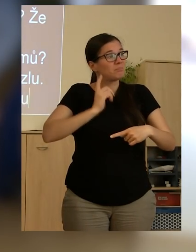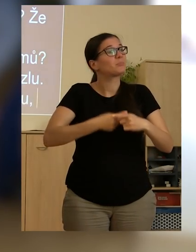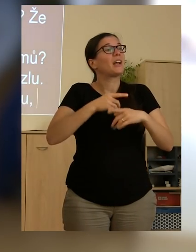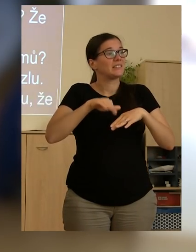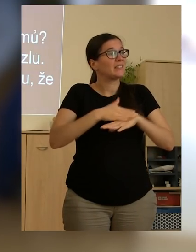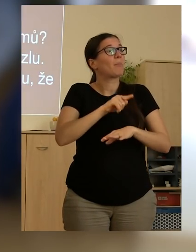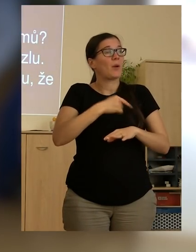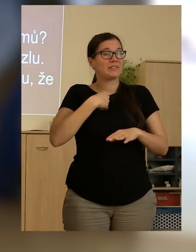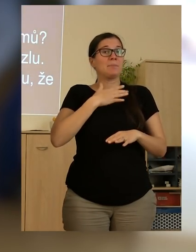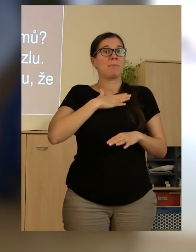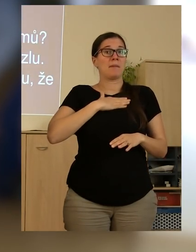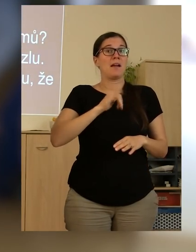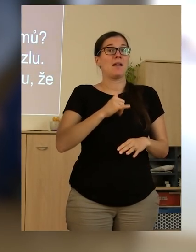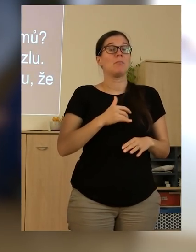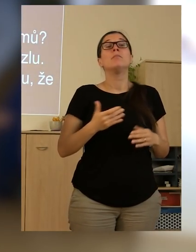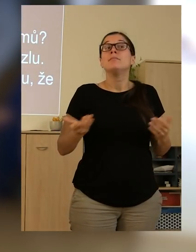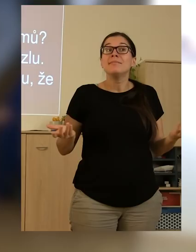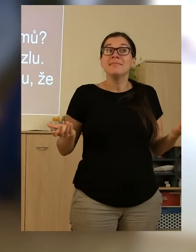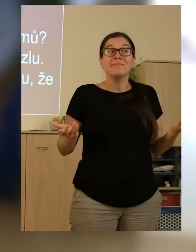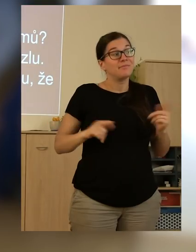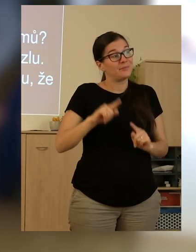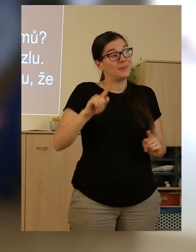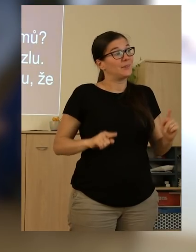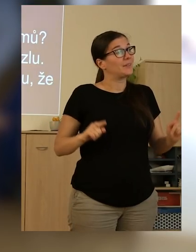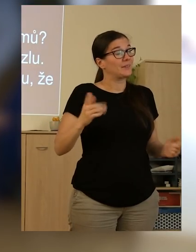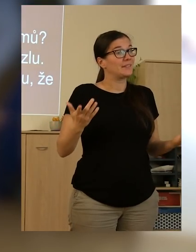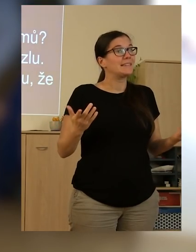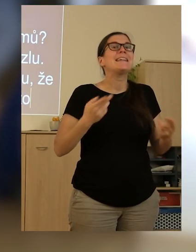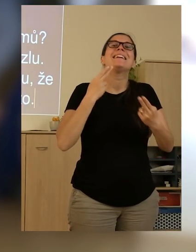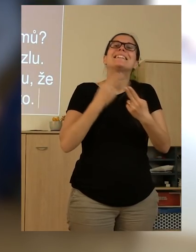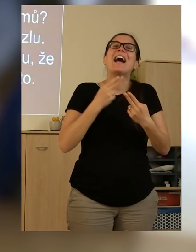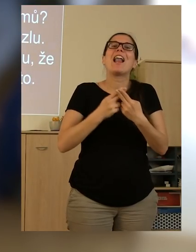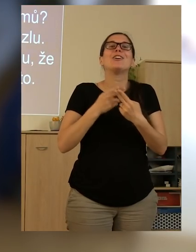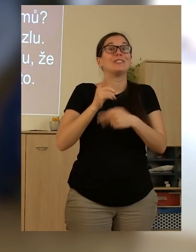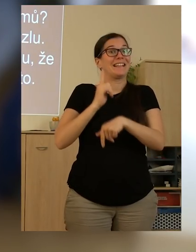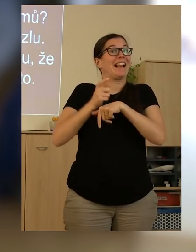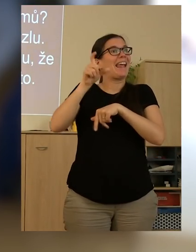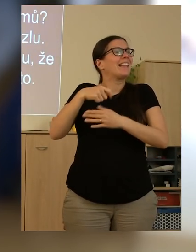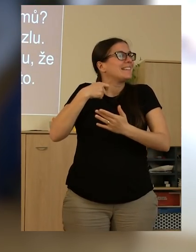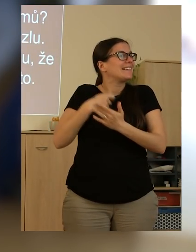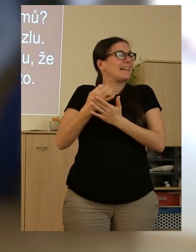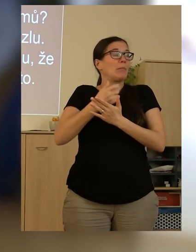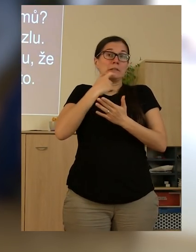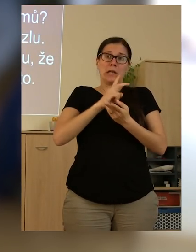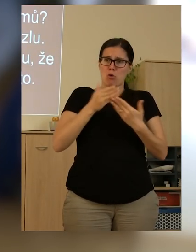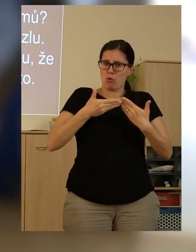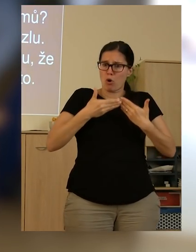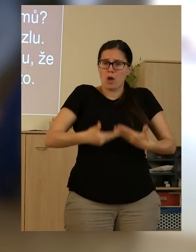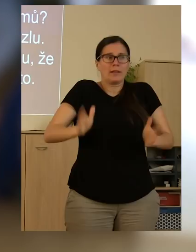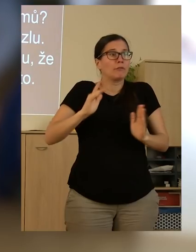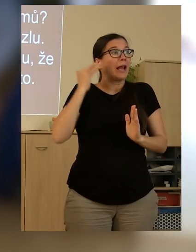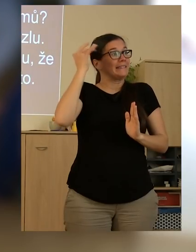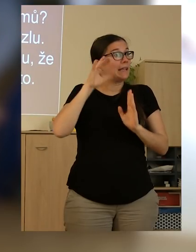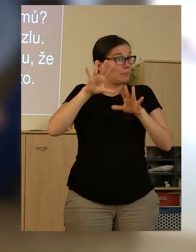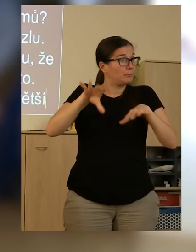to. Jo? Když jakoby je odhodlaný k trochu větší otevřenosti, k trochu větší